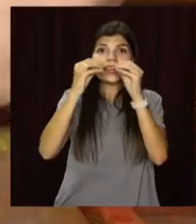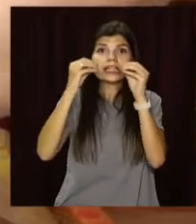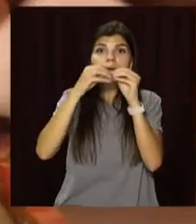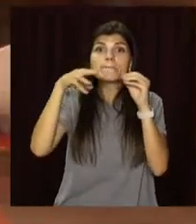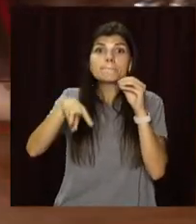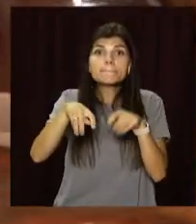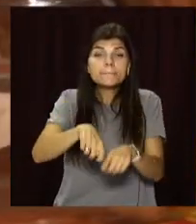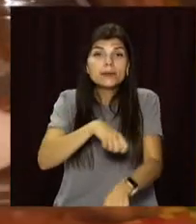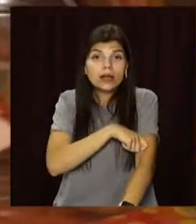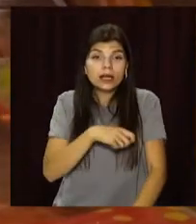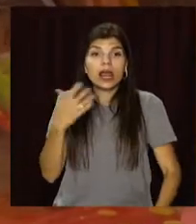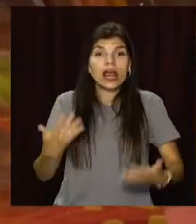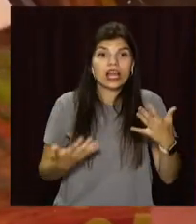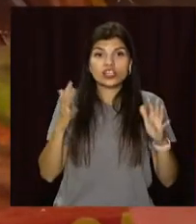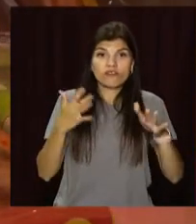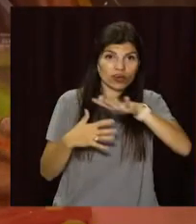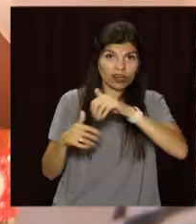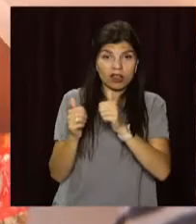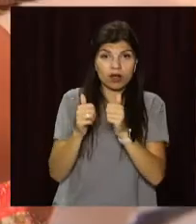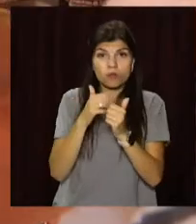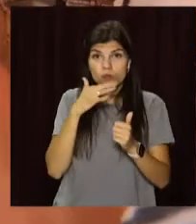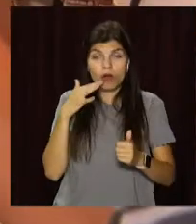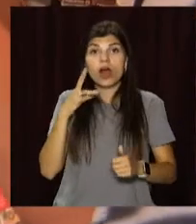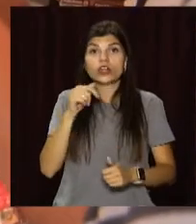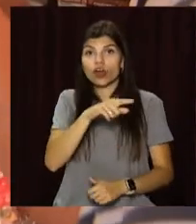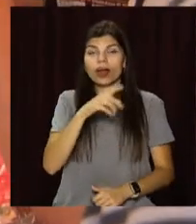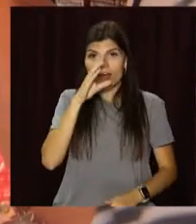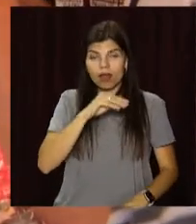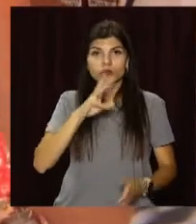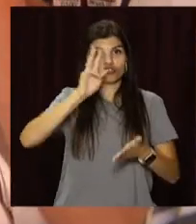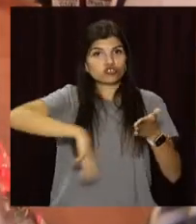метрів. Якщо вкрай засмічена територія, на власника чекає штраф.